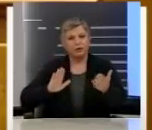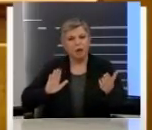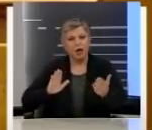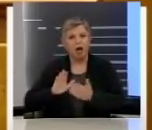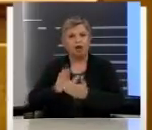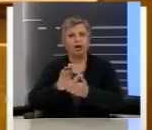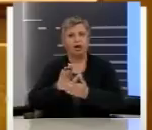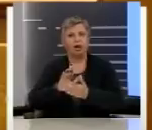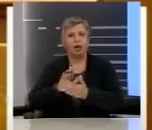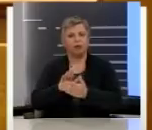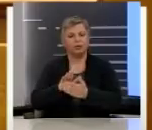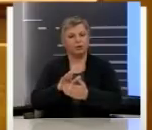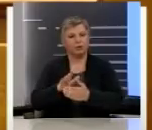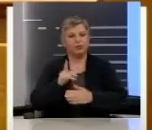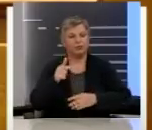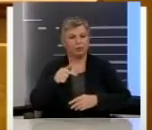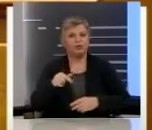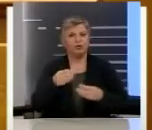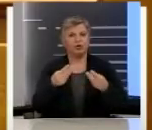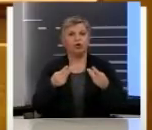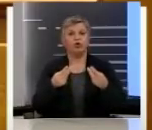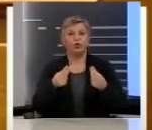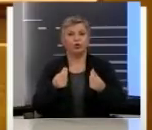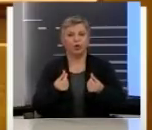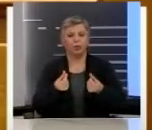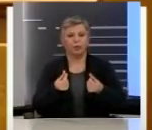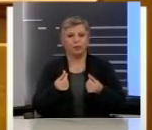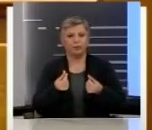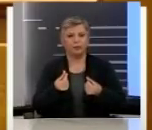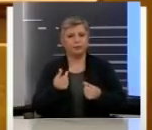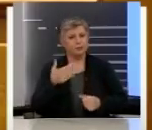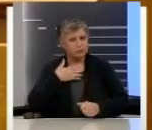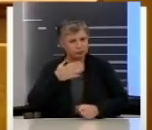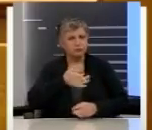Κυρίες και κύριοι βουλευτές, στο ρου της ιστορίας